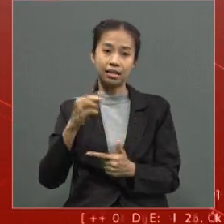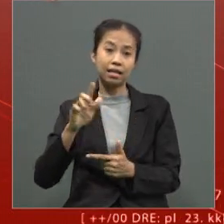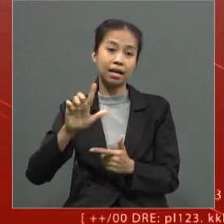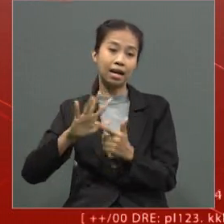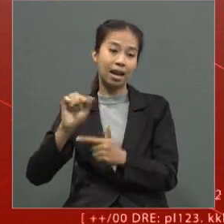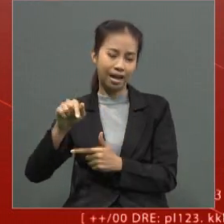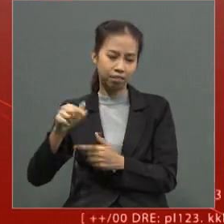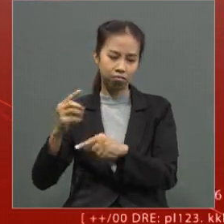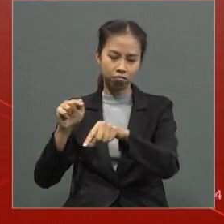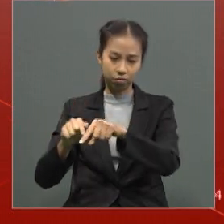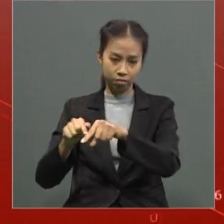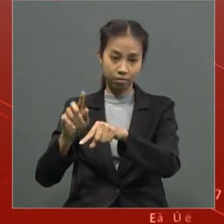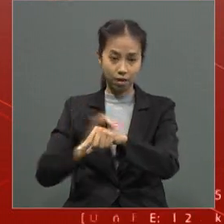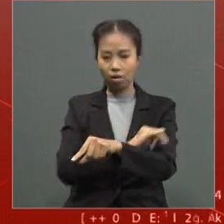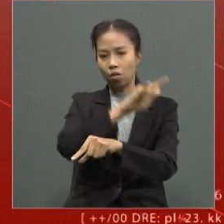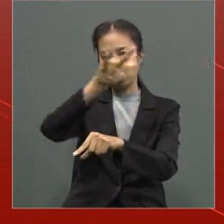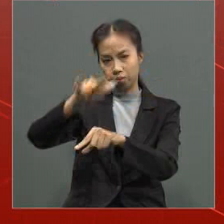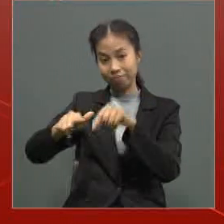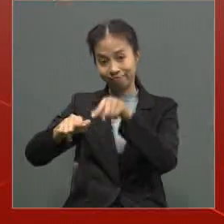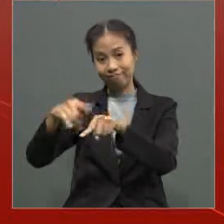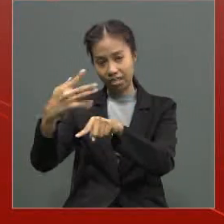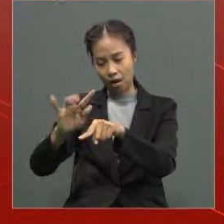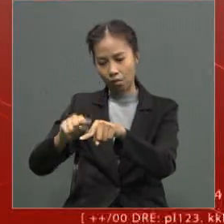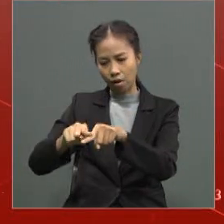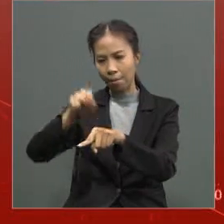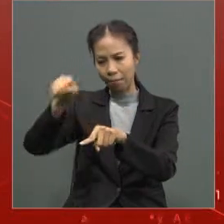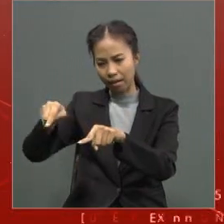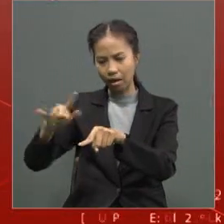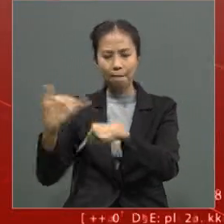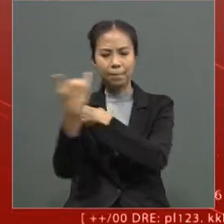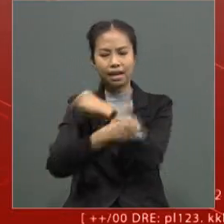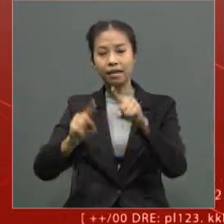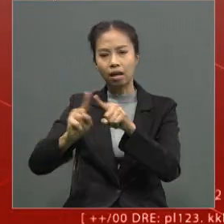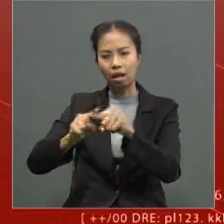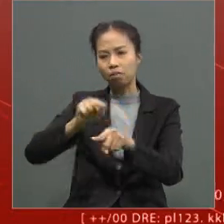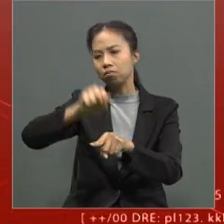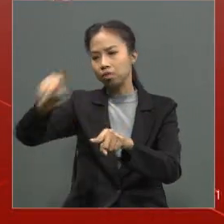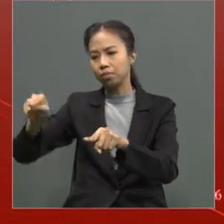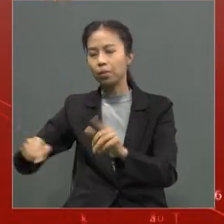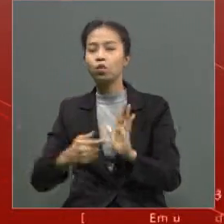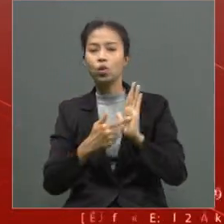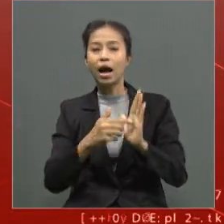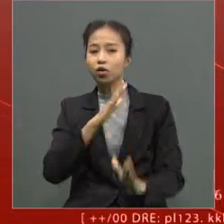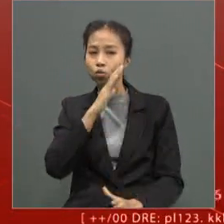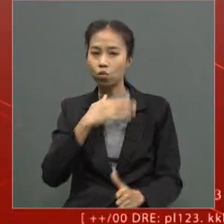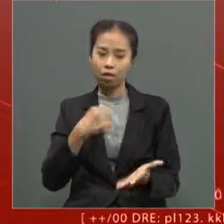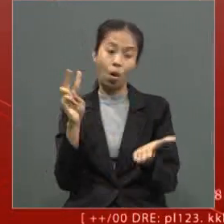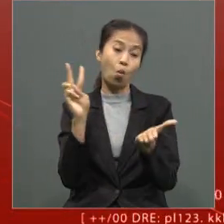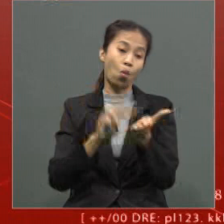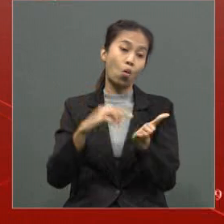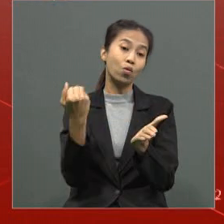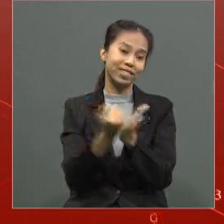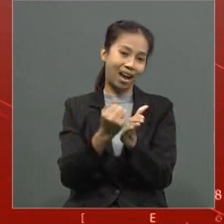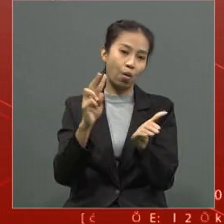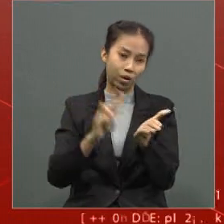นั้นถึงจะเปิดเวได้อันเนี้ยคือเชงเกนถ้าขอเยอรมันก็ตงลงเยอรมันก่อนหมายความว่าเราขอวีซ่าเยอรมันที่เป็น